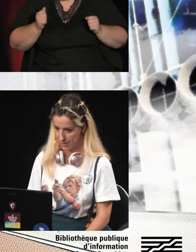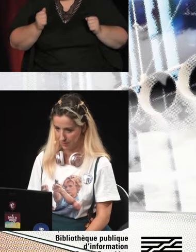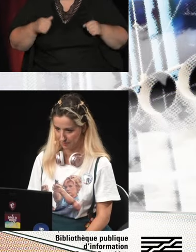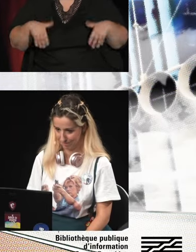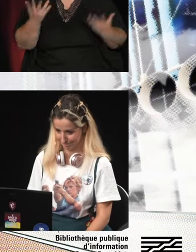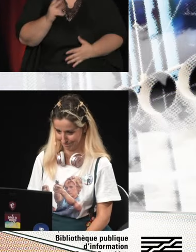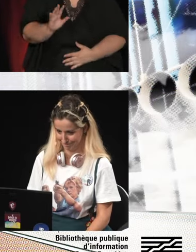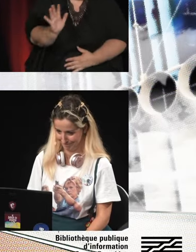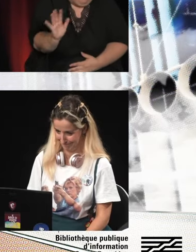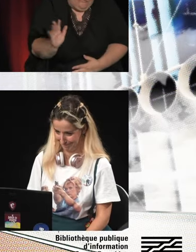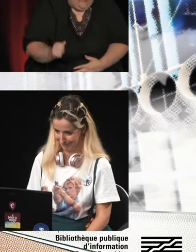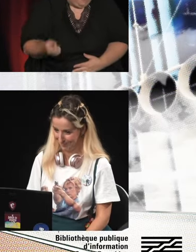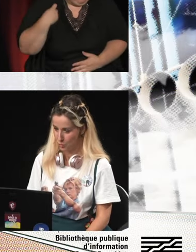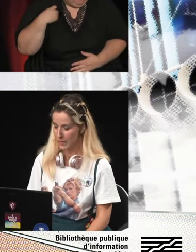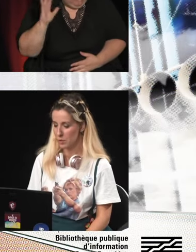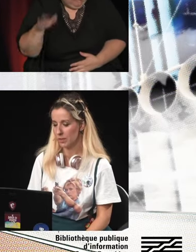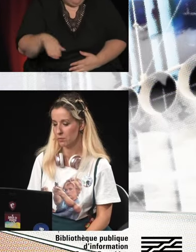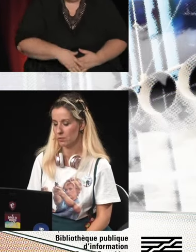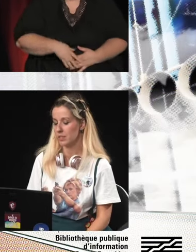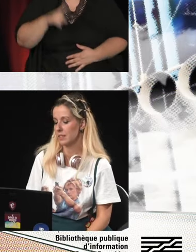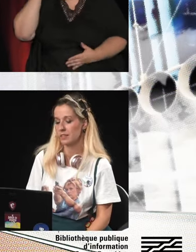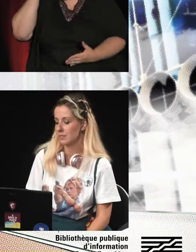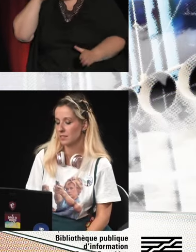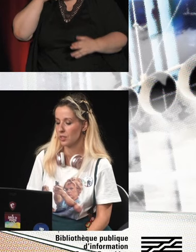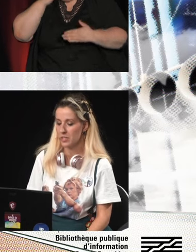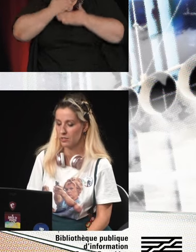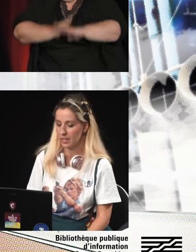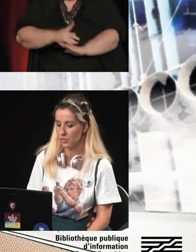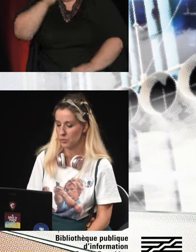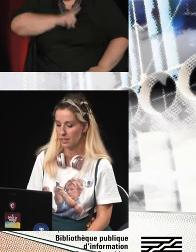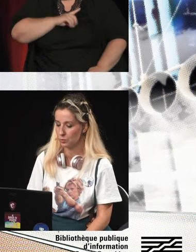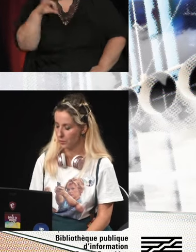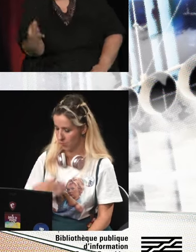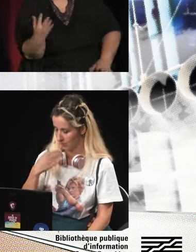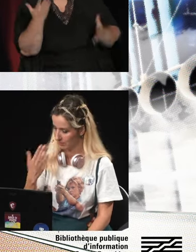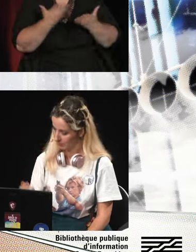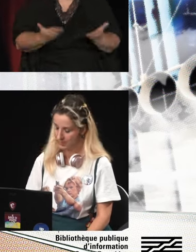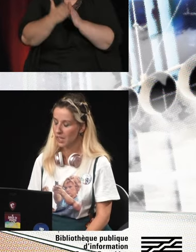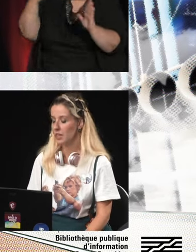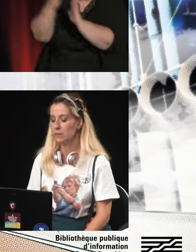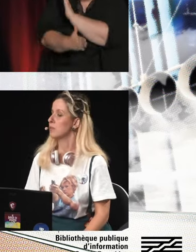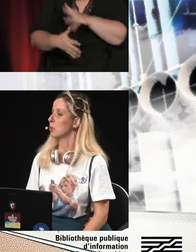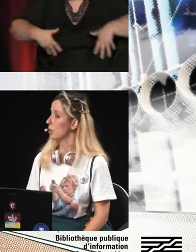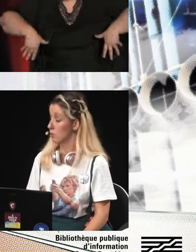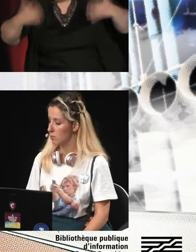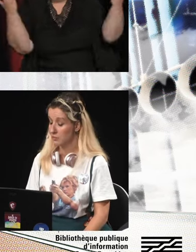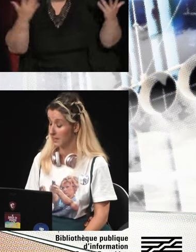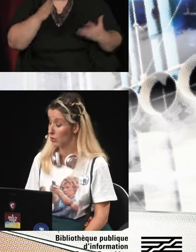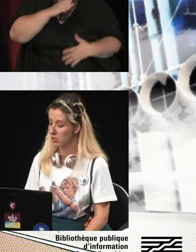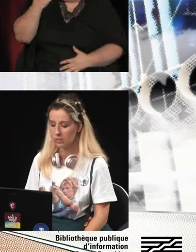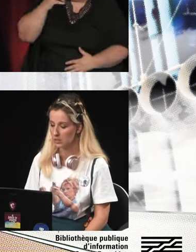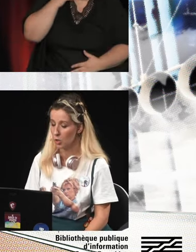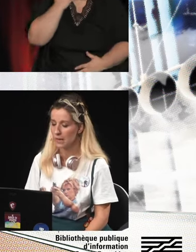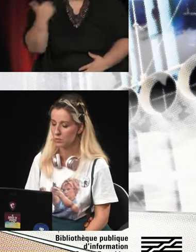C'est pas grave. Tout se passe comme prévu. On est. Quand c'est en direct comme ça, de toute façon, il faut faire le deuil de vouloir